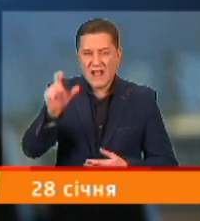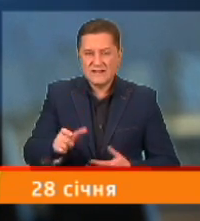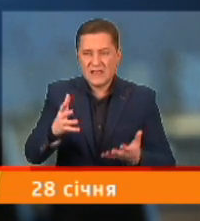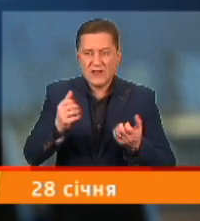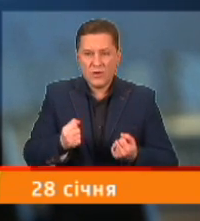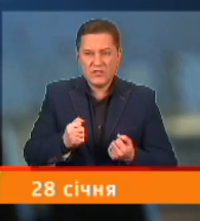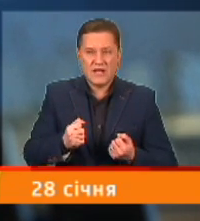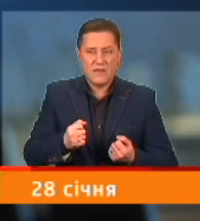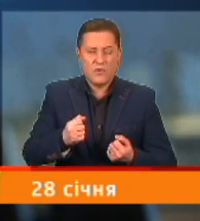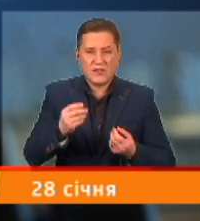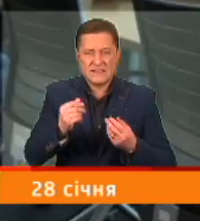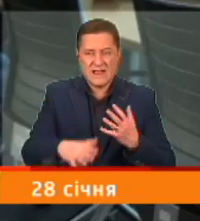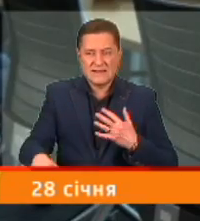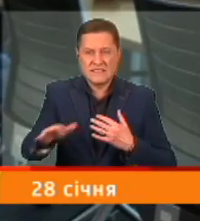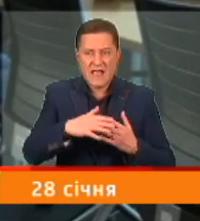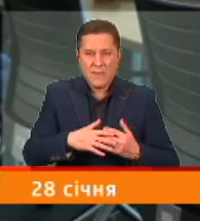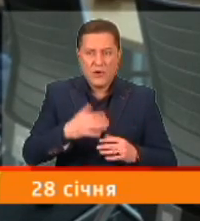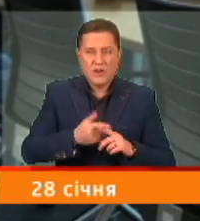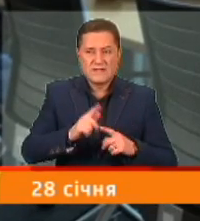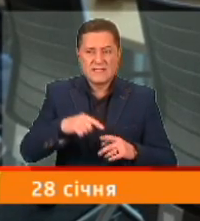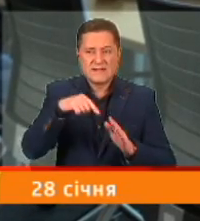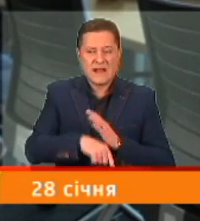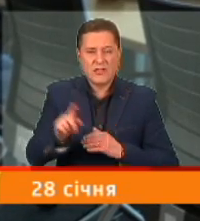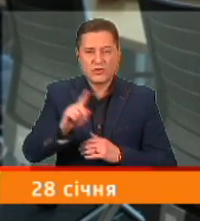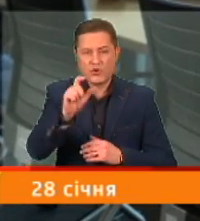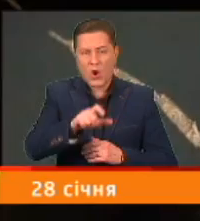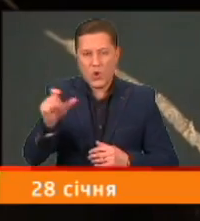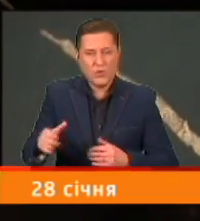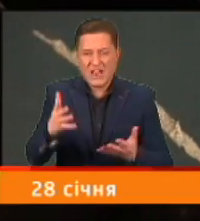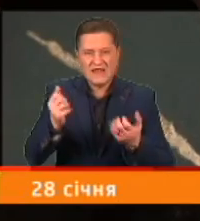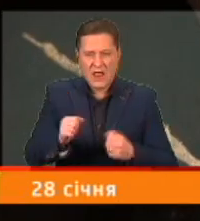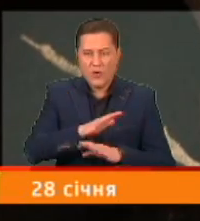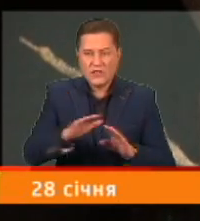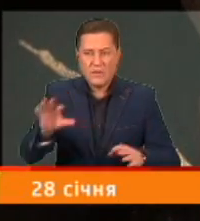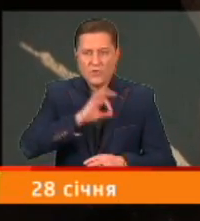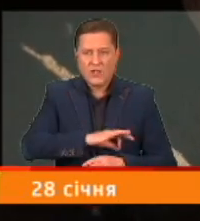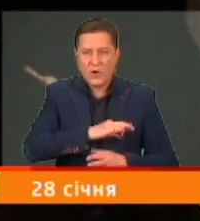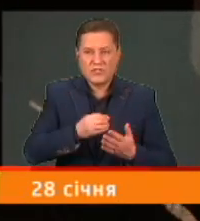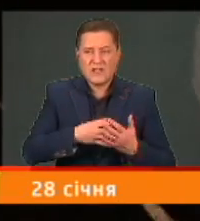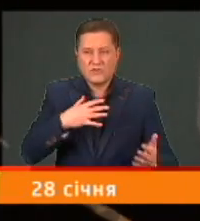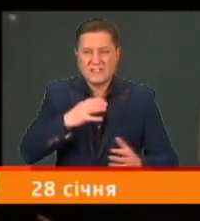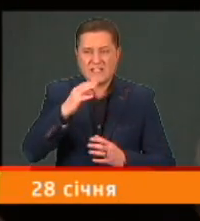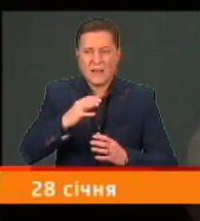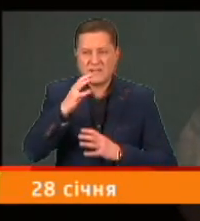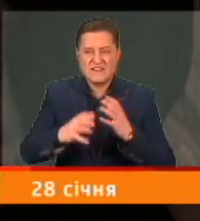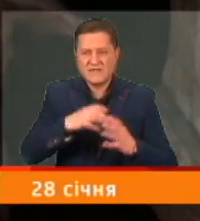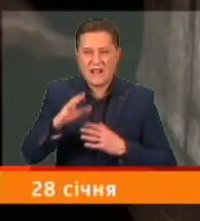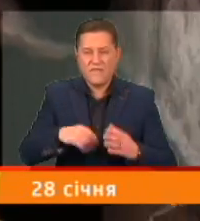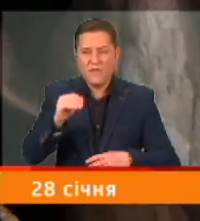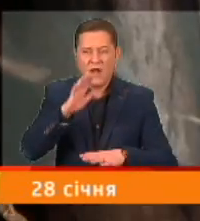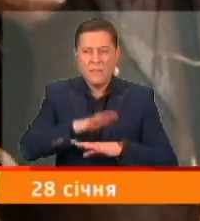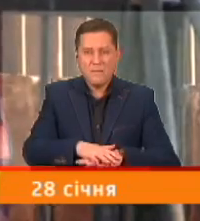які б він мав за умов ринку, це значить, що люди не отримують доходи. За оцінками Світового банку, якби рілля в Україні